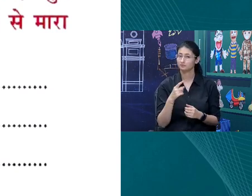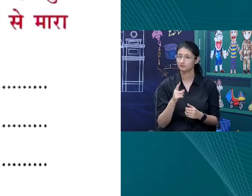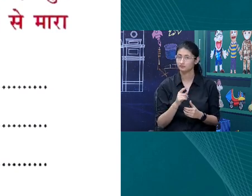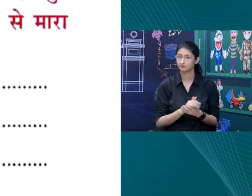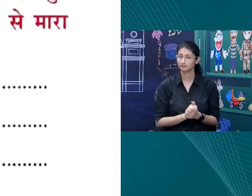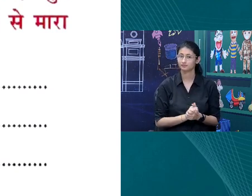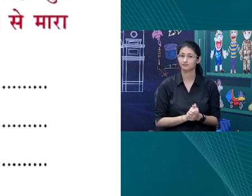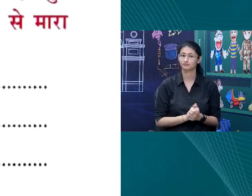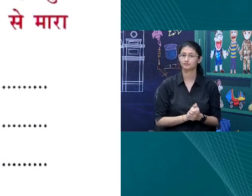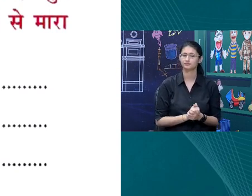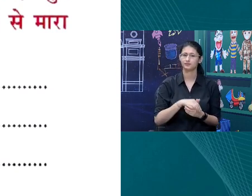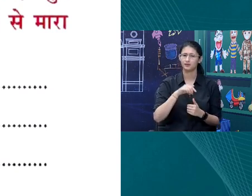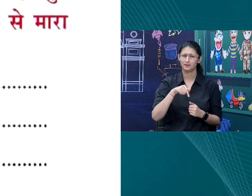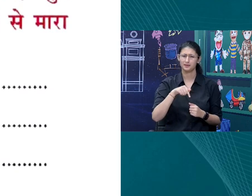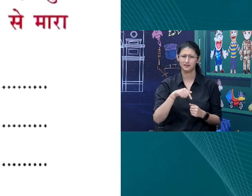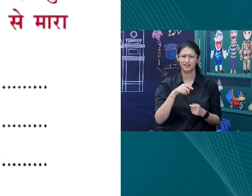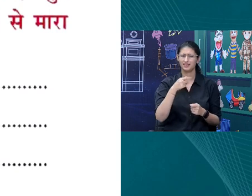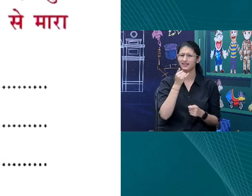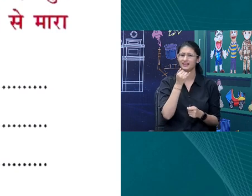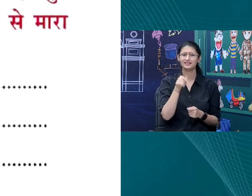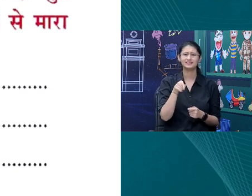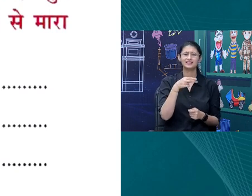कहते हैं